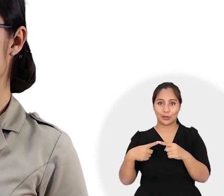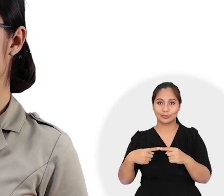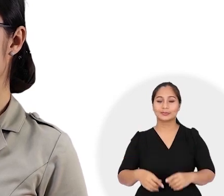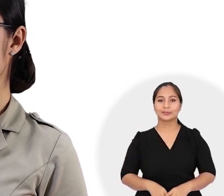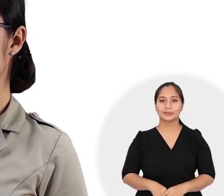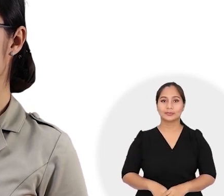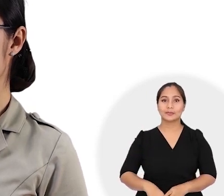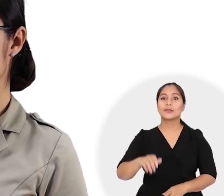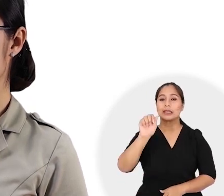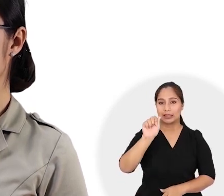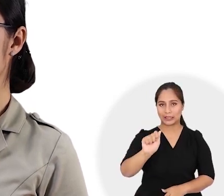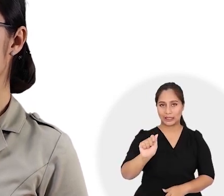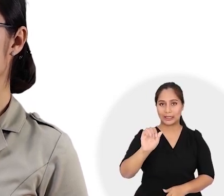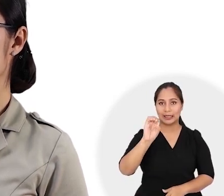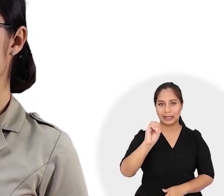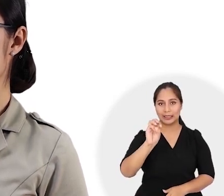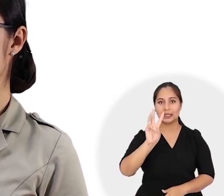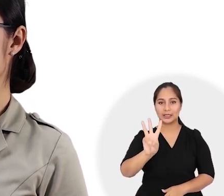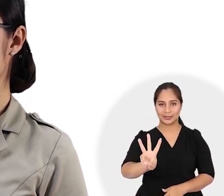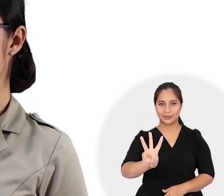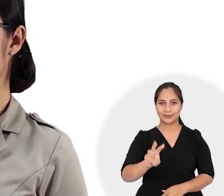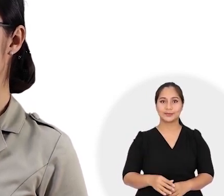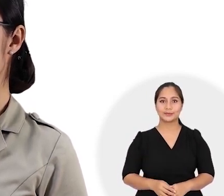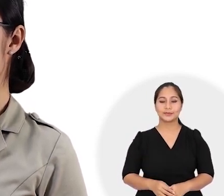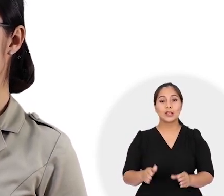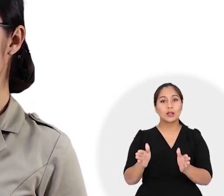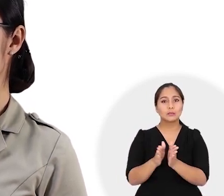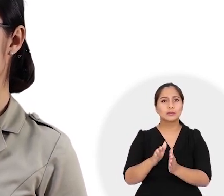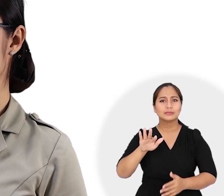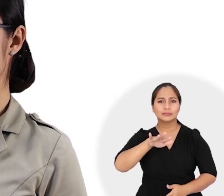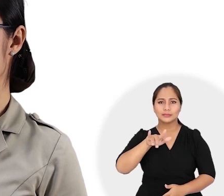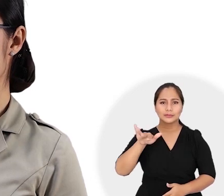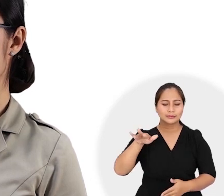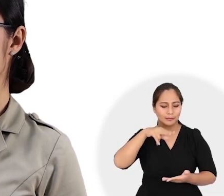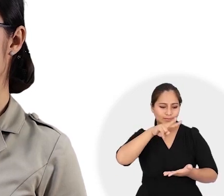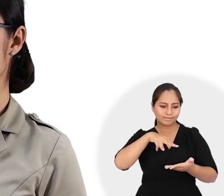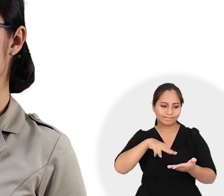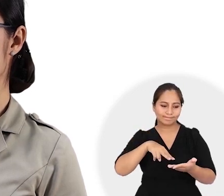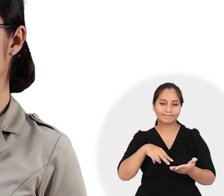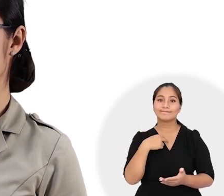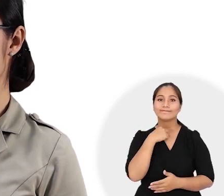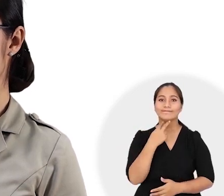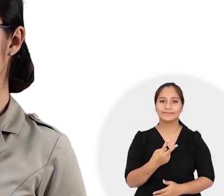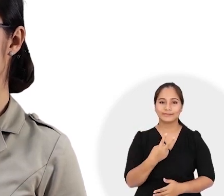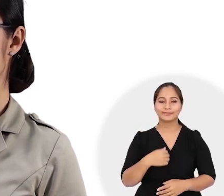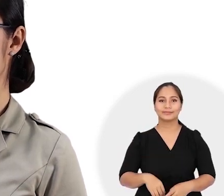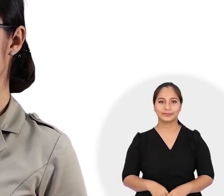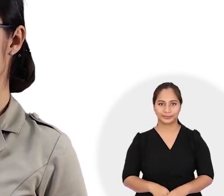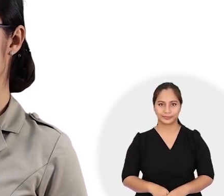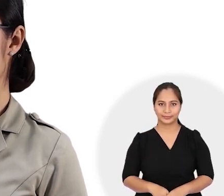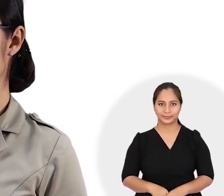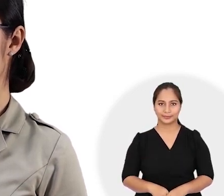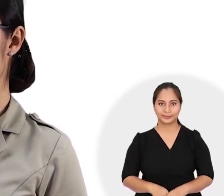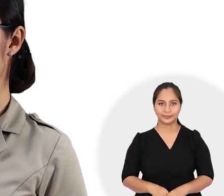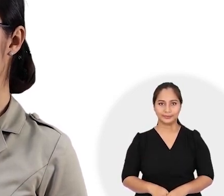ำนี้อ่านว่าอิ๋วสำหรับสระอิ๋วถ้าผสมใส่พยัญชนะจะอ่านออกเสียงดังนี้